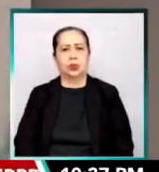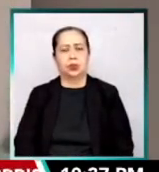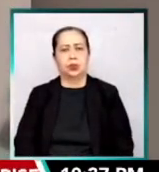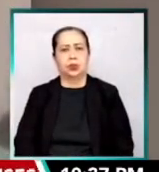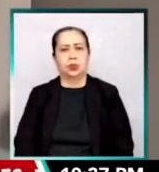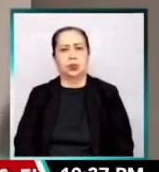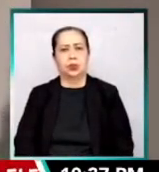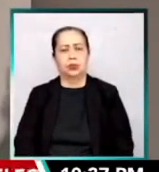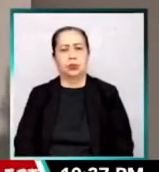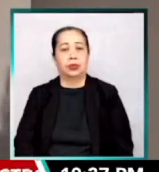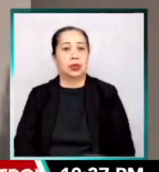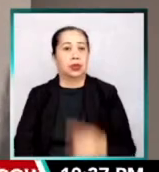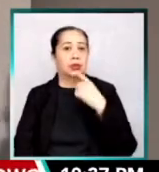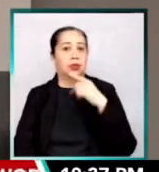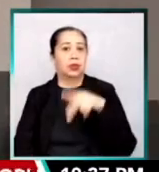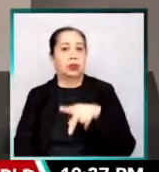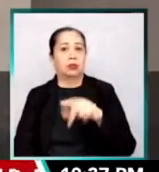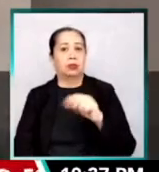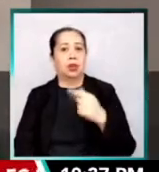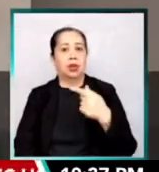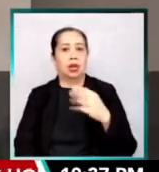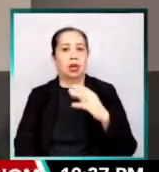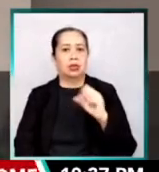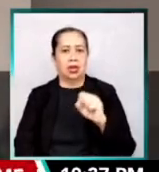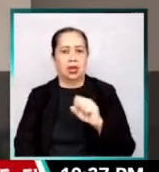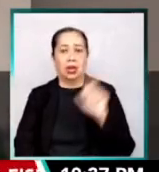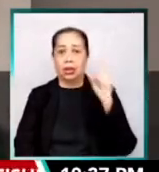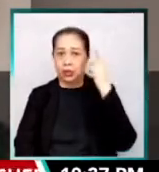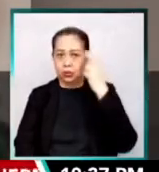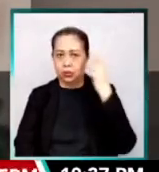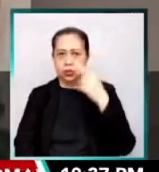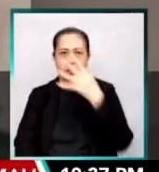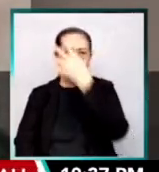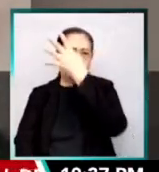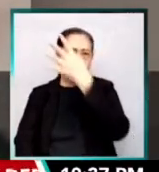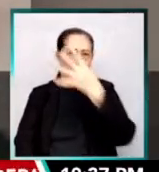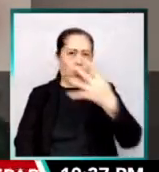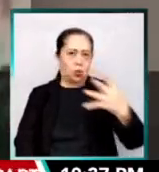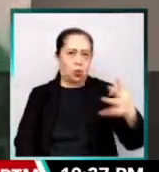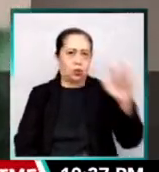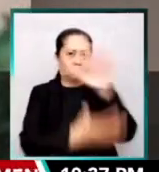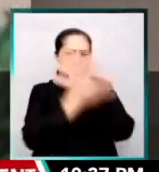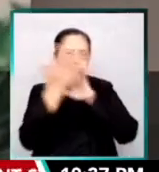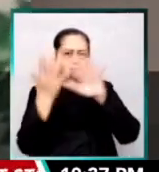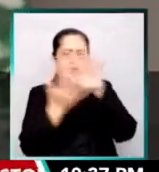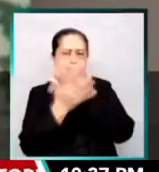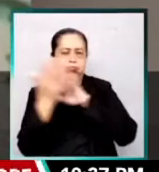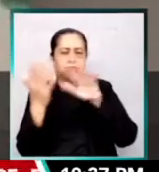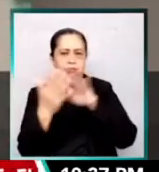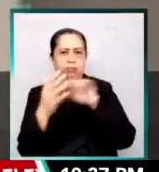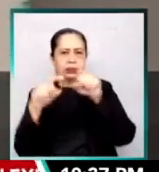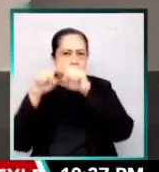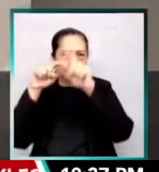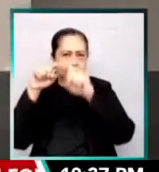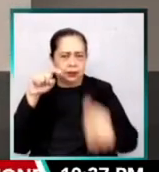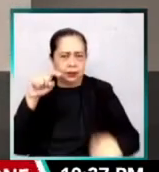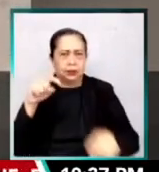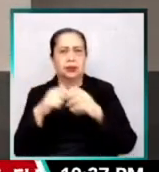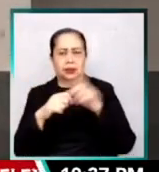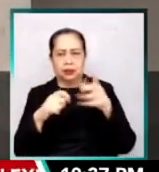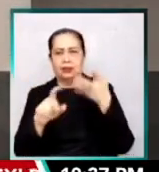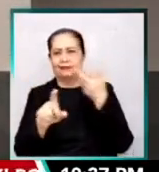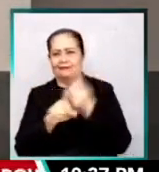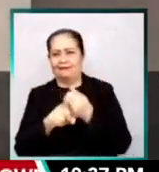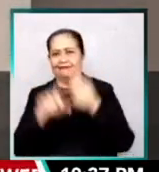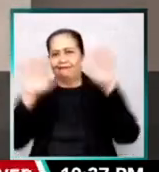Ayon sa PAGASA, shear line o ang linya ng makapal na ulap ang nagdudulot ng thunderstorms ang nagpapaulan sa